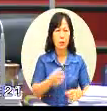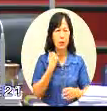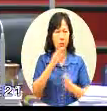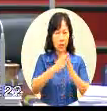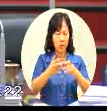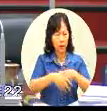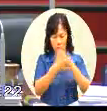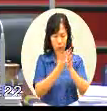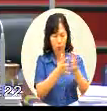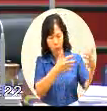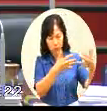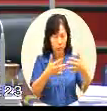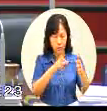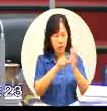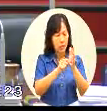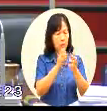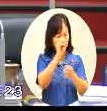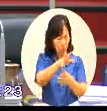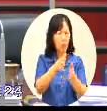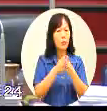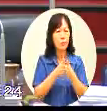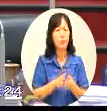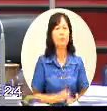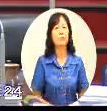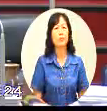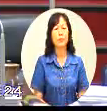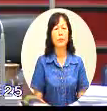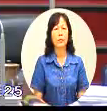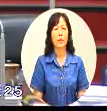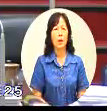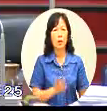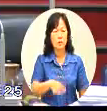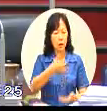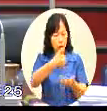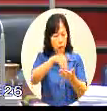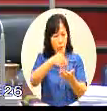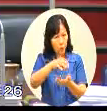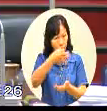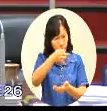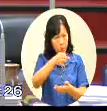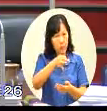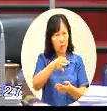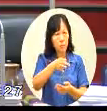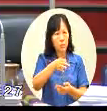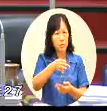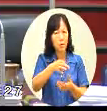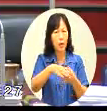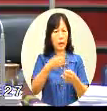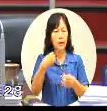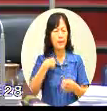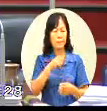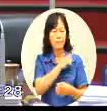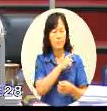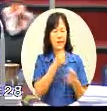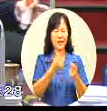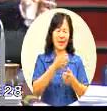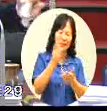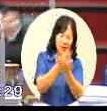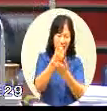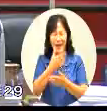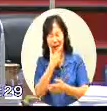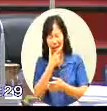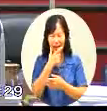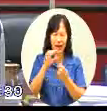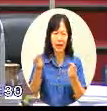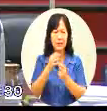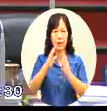用总质询的时间跟你讲，你在编预算的时候当个大白脸，等于是议